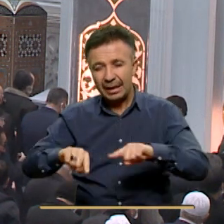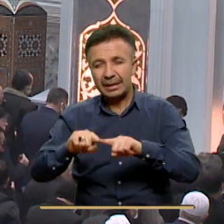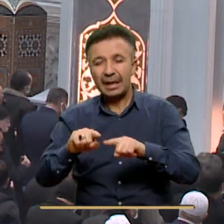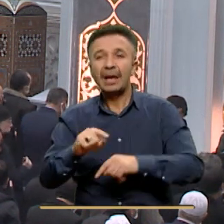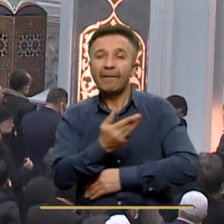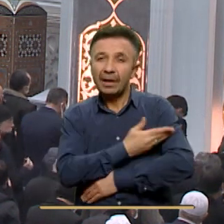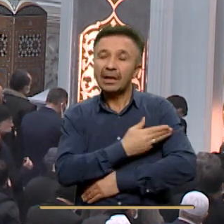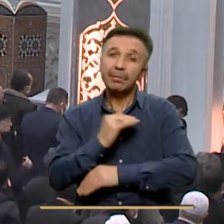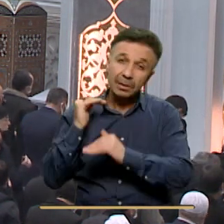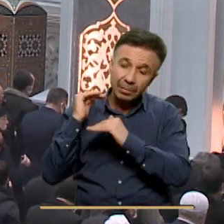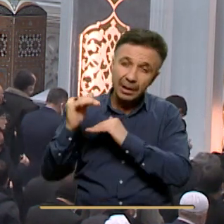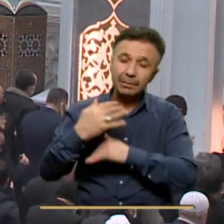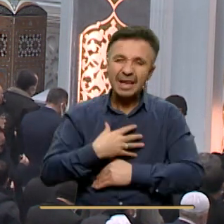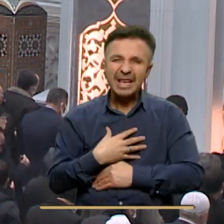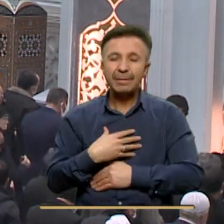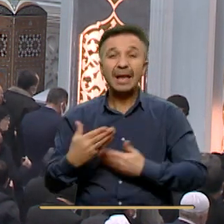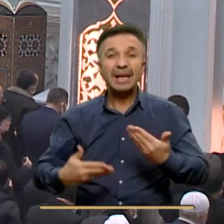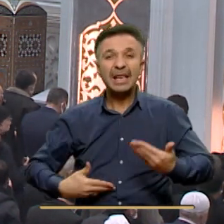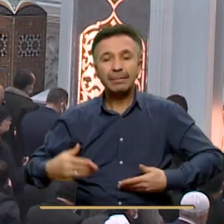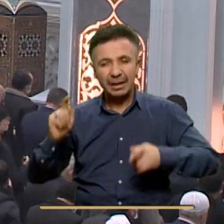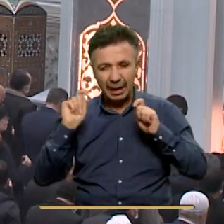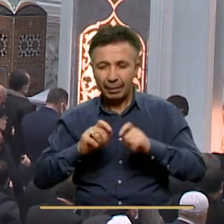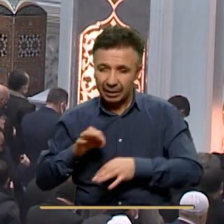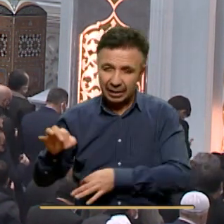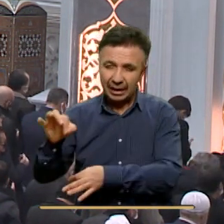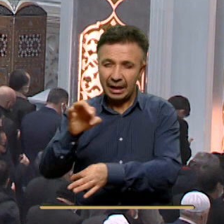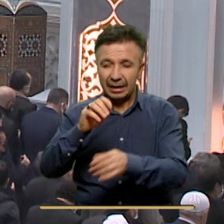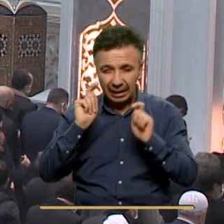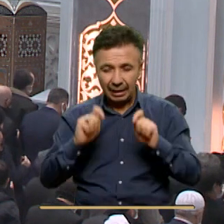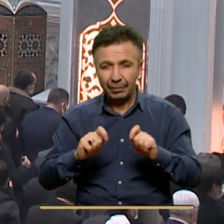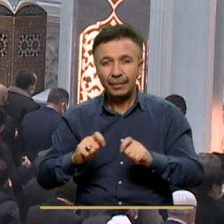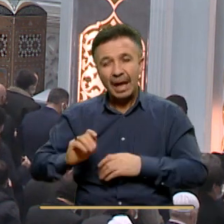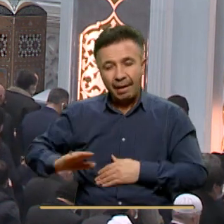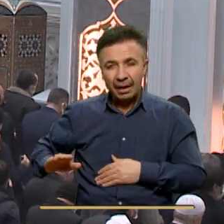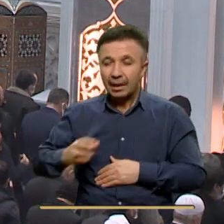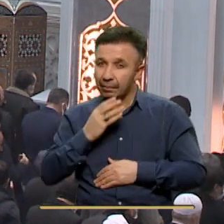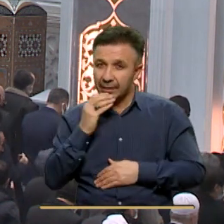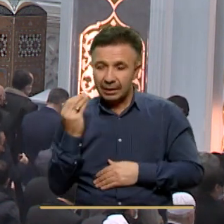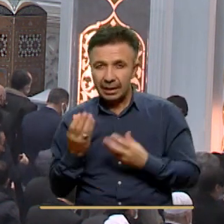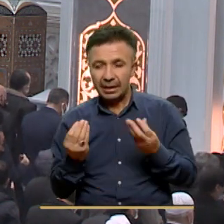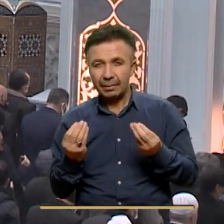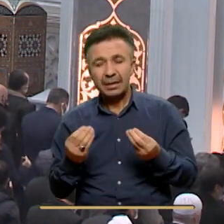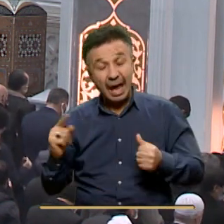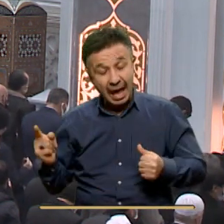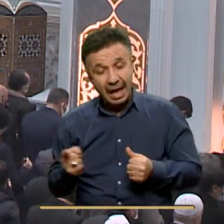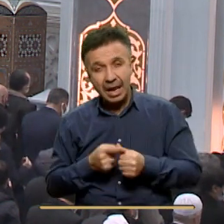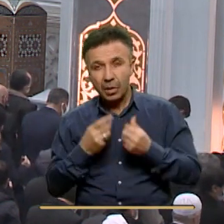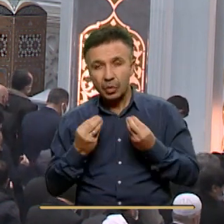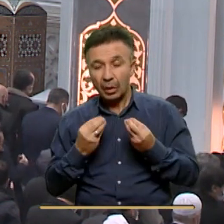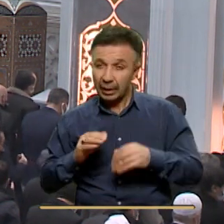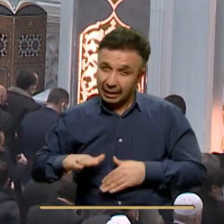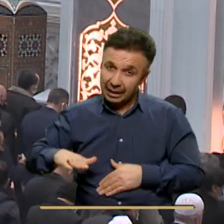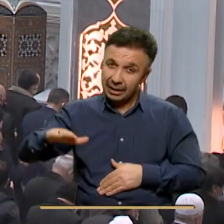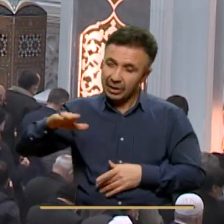milletimize, dinimize hizmet edenlerden eyle. Evlatlarımızı, gençlerimizi en güzel bir şekilde